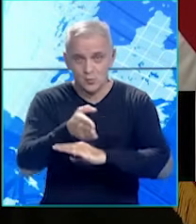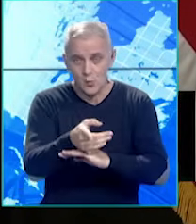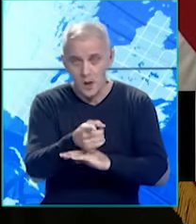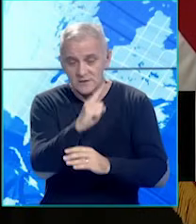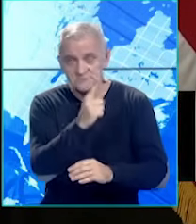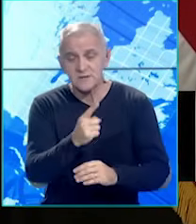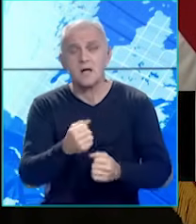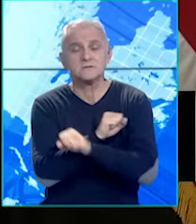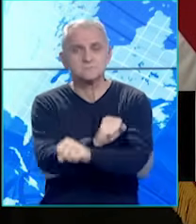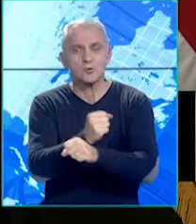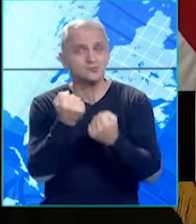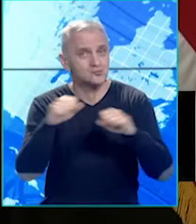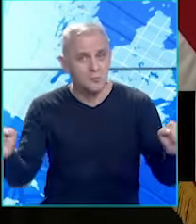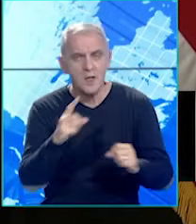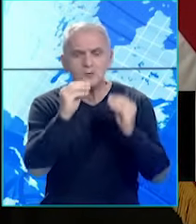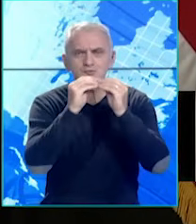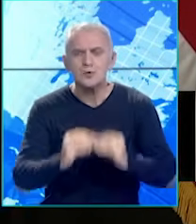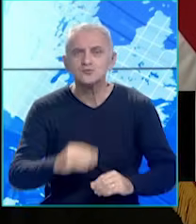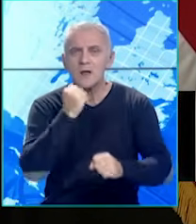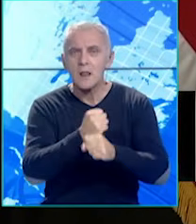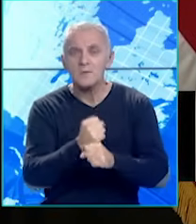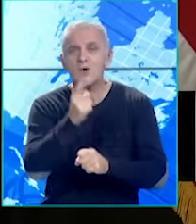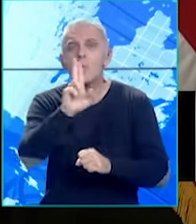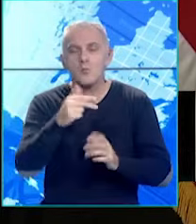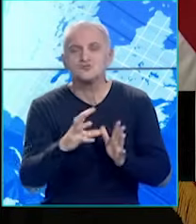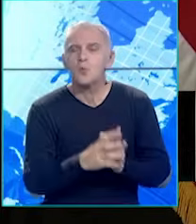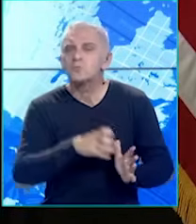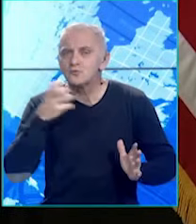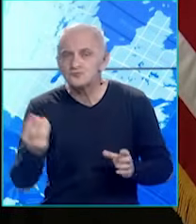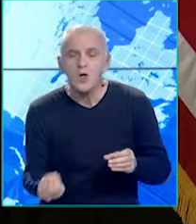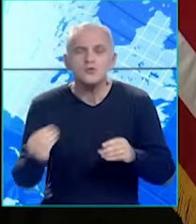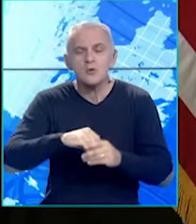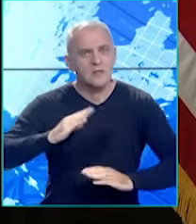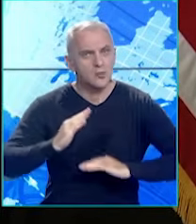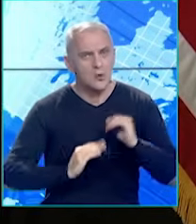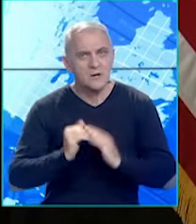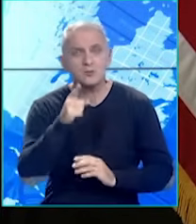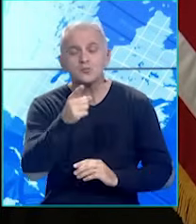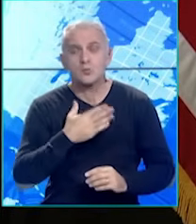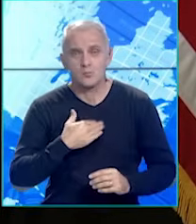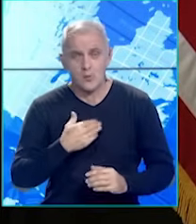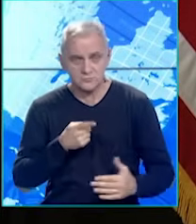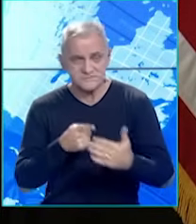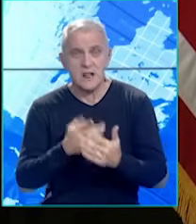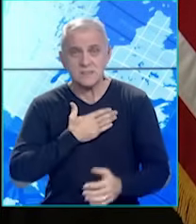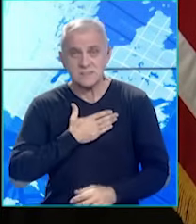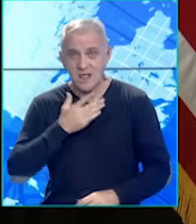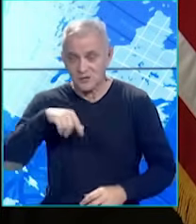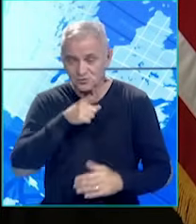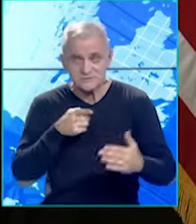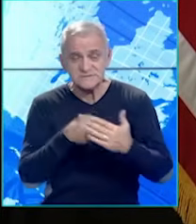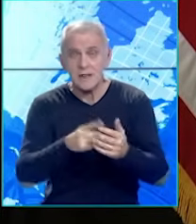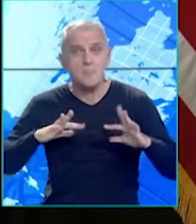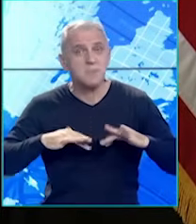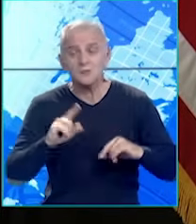taoci izlaze na slobodu, sporazum je konstruiran tako da ga se može produžiti i dodatno graditi. To je moj cilj, to je naš cilj, da osiguramo da pauza